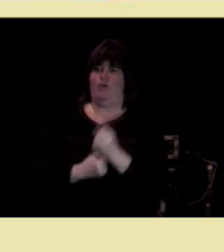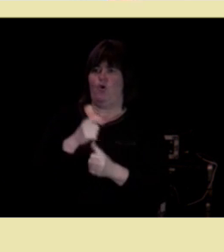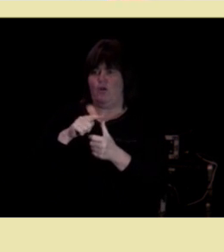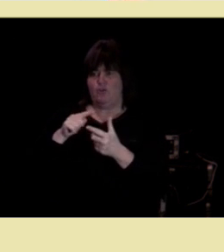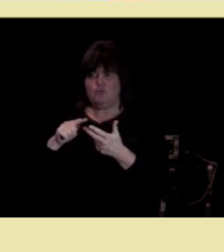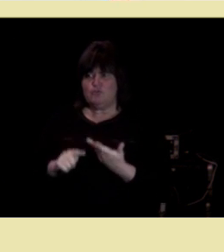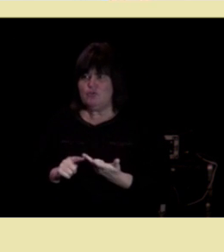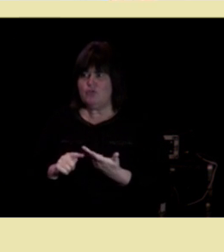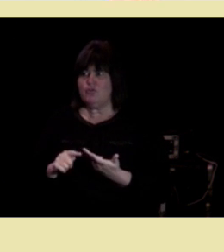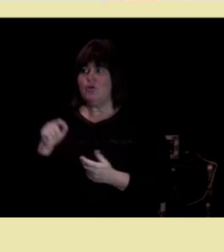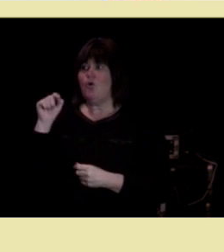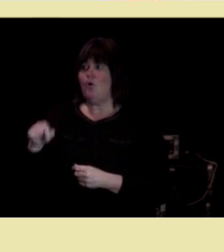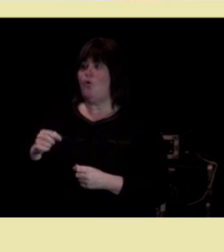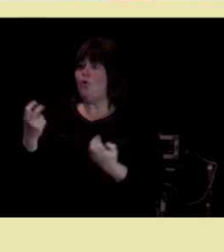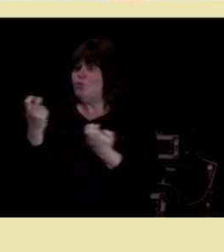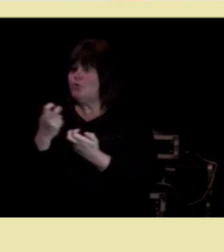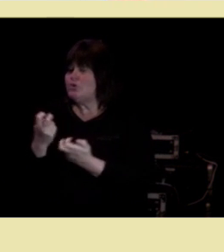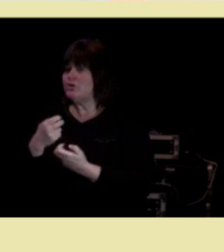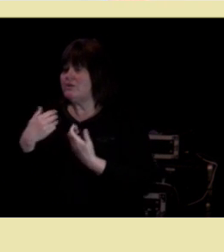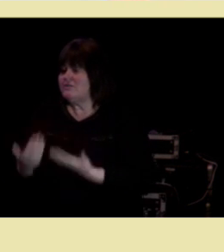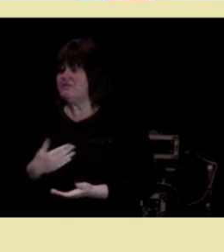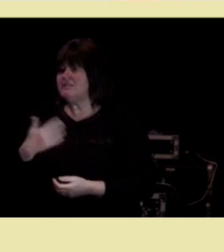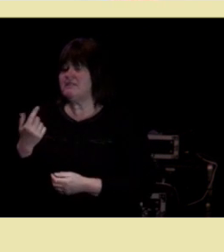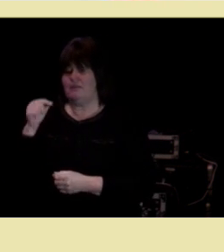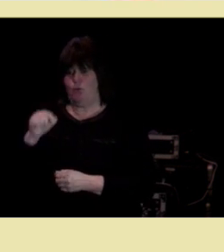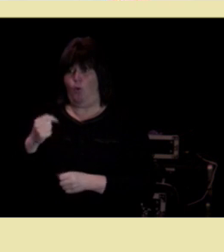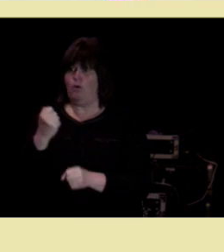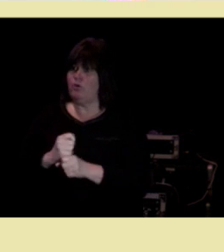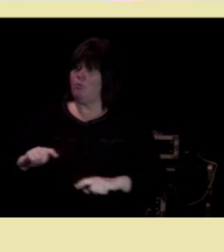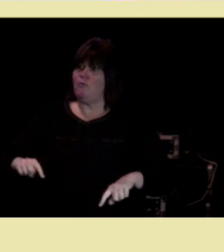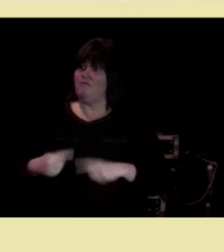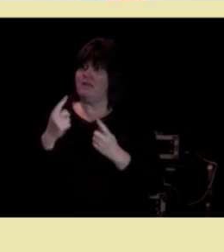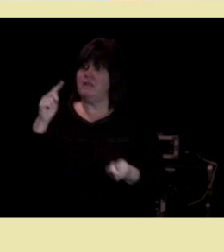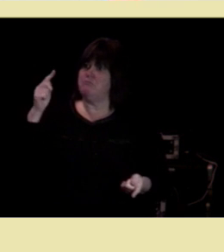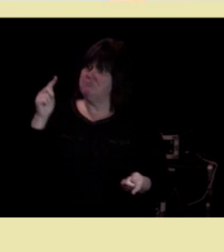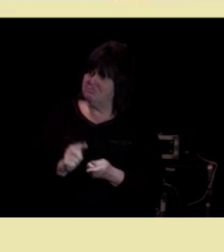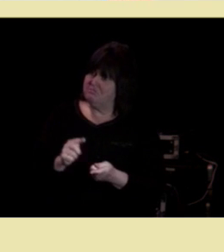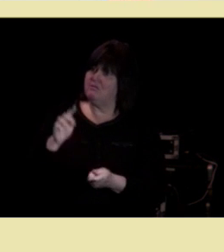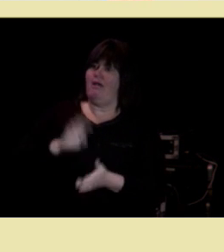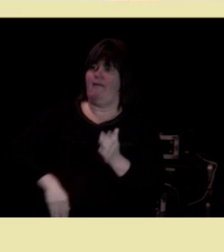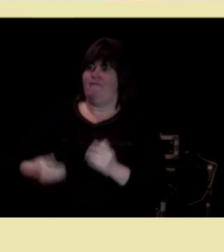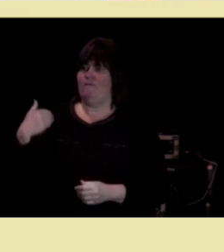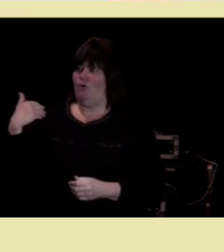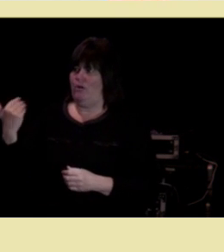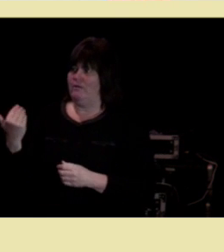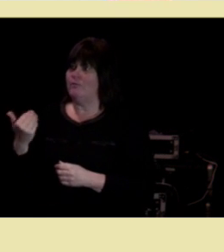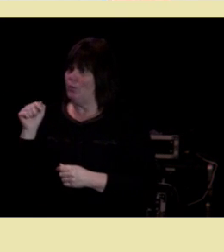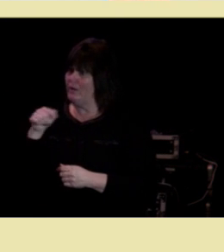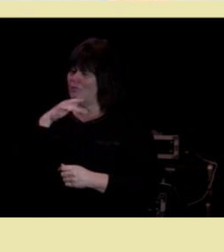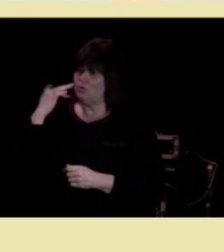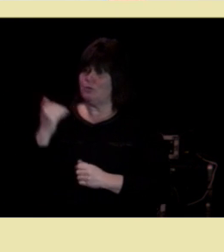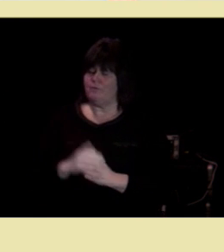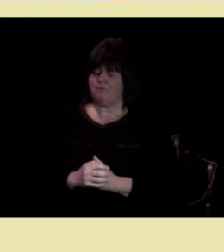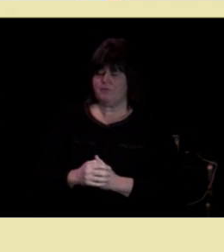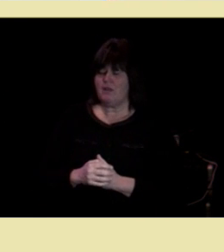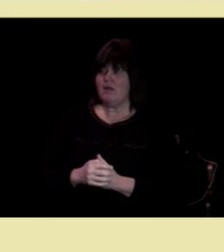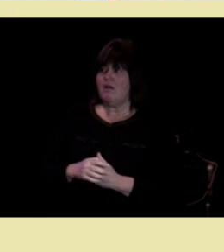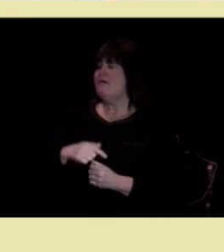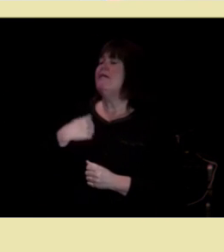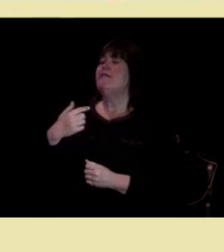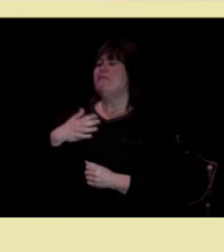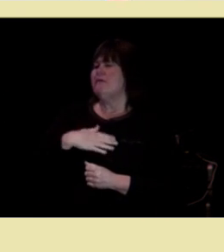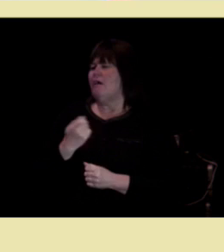mindre jobbkonflikter nå enn det det var tidligere, og det jo veldig moro. Men vi har noen utfordringer, heldigvis,